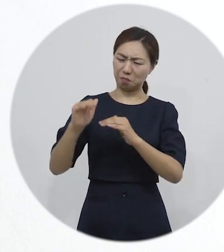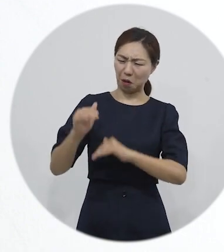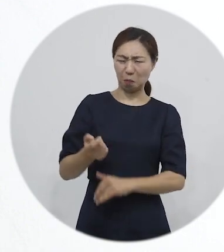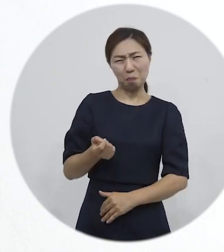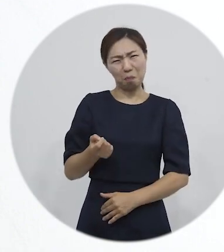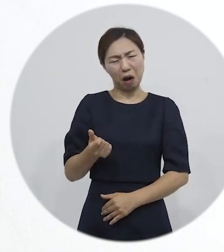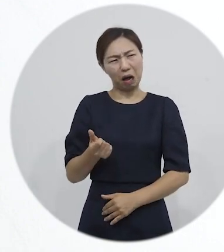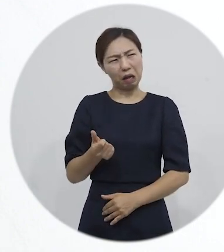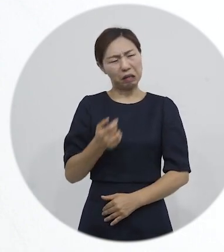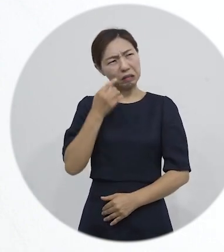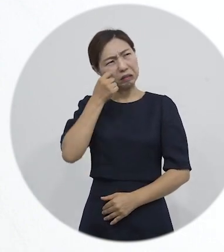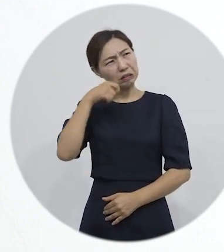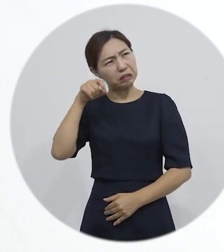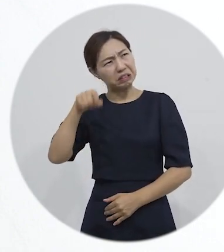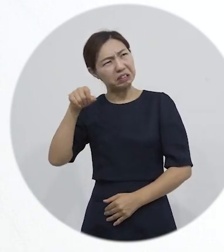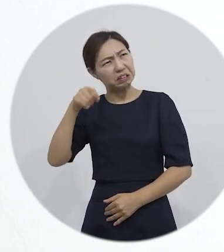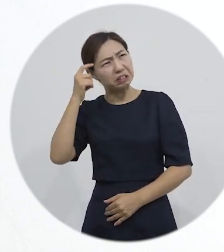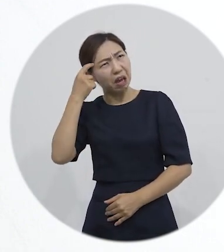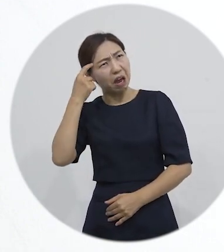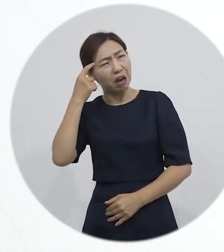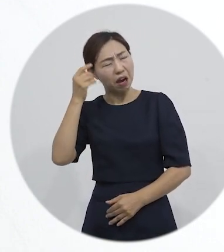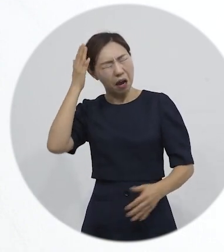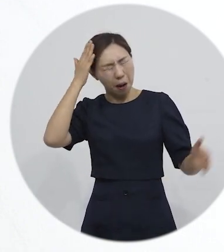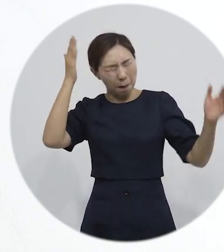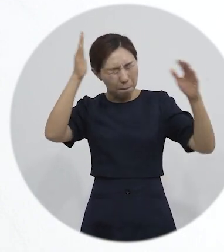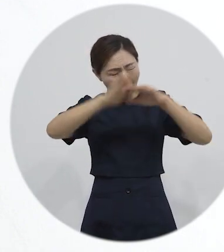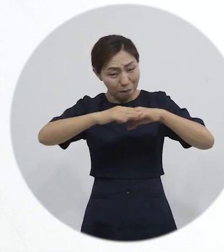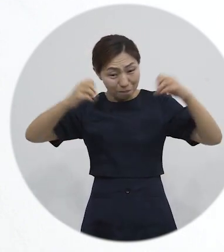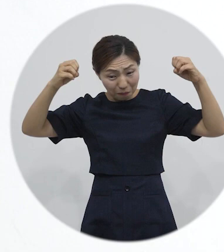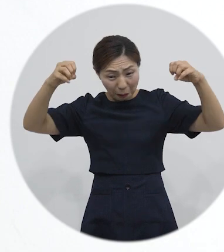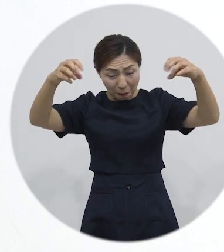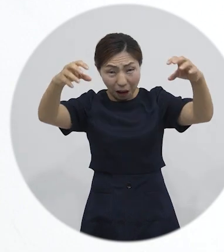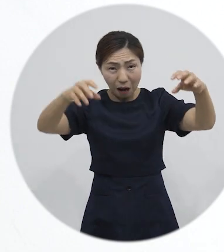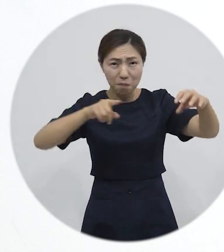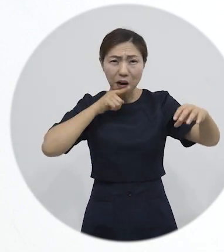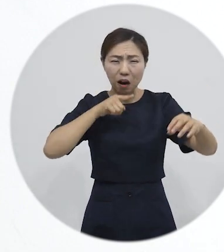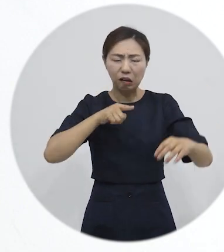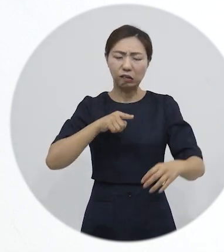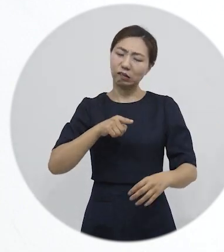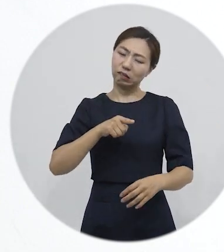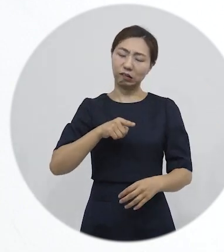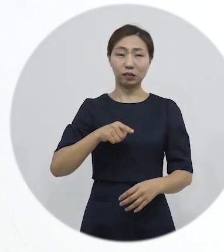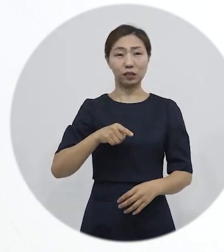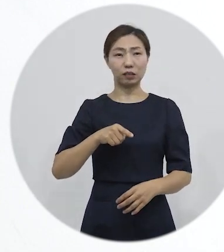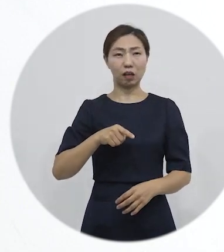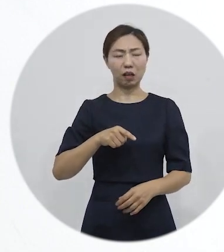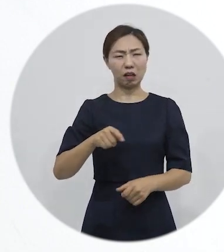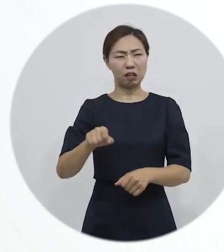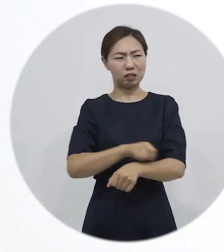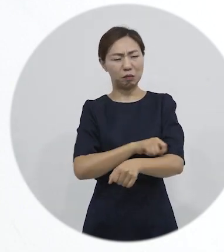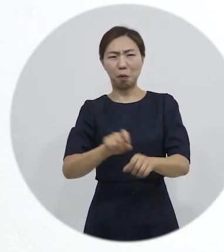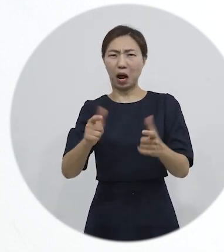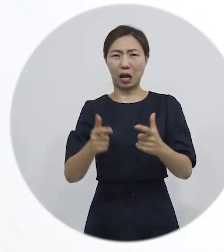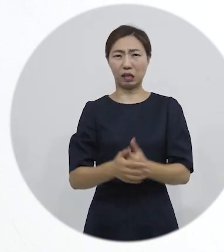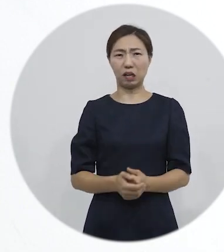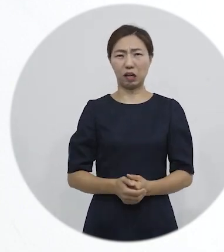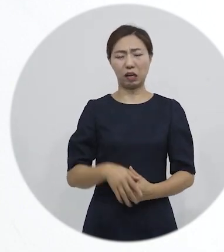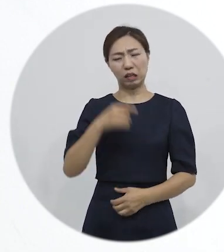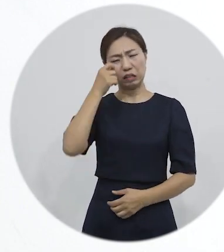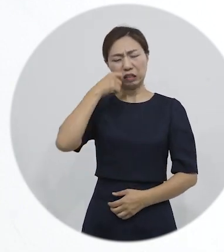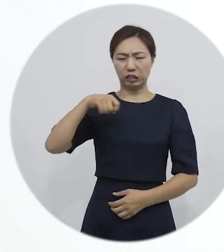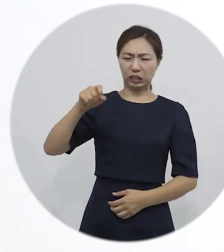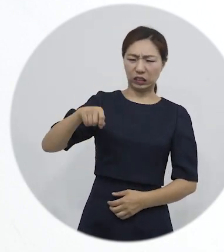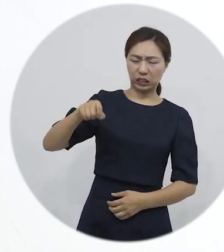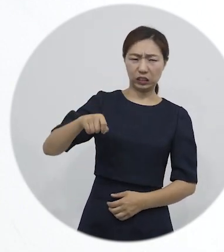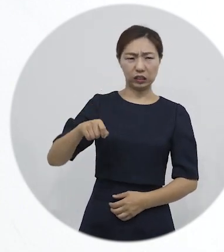보이거든요. 그렇잖아요. 밤에 골목길에 가로등 달아달라고 하는 게 마치 되게 이렇게 별 문제 아닌 건데 자잘한